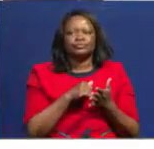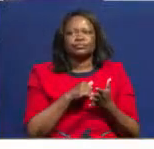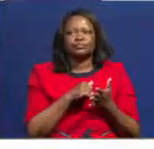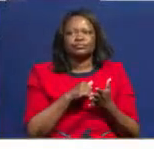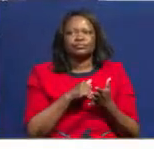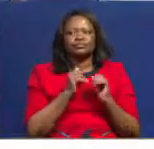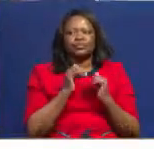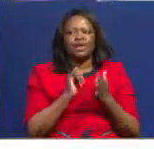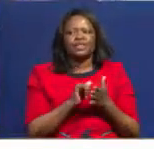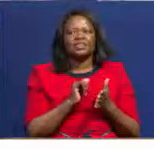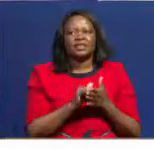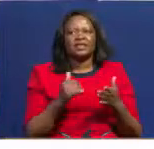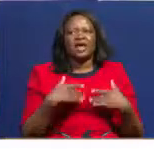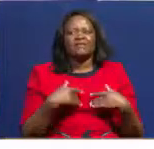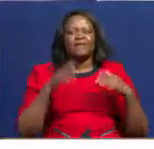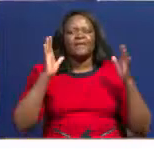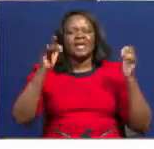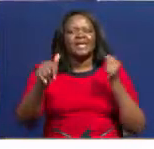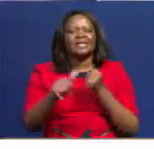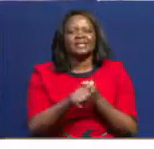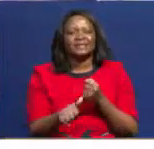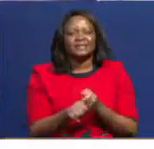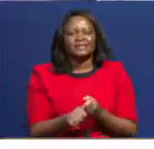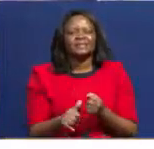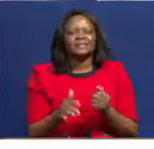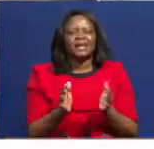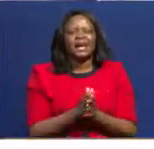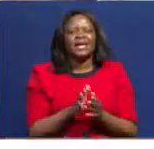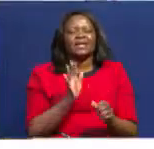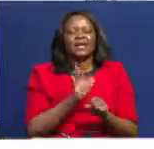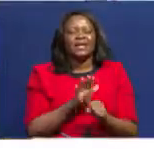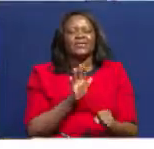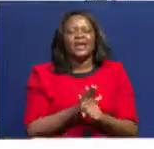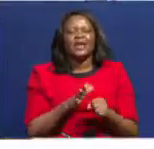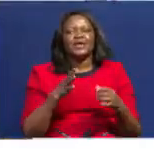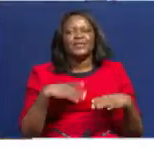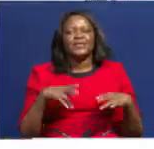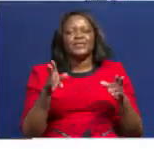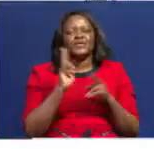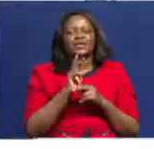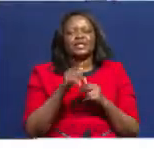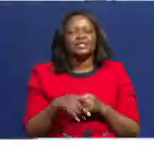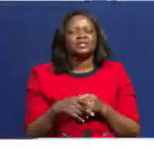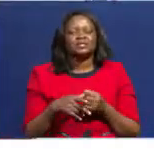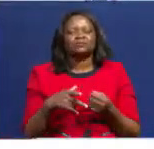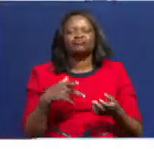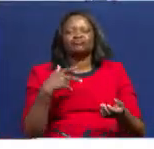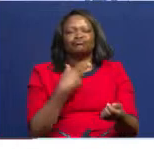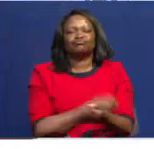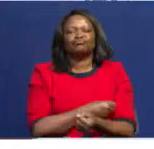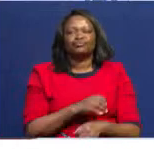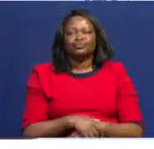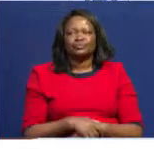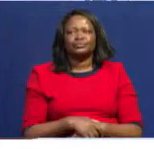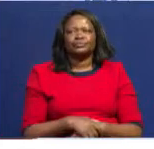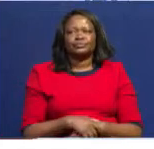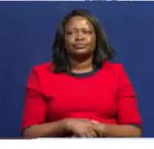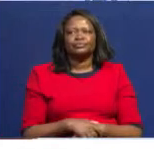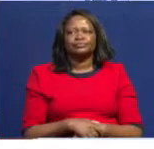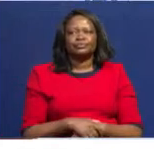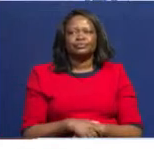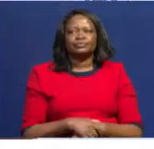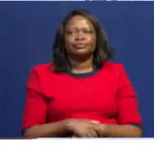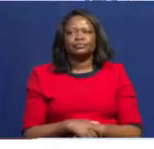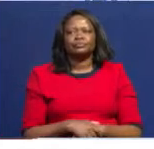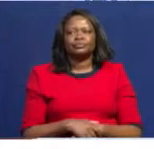mchezo unaokabiliwa na hatari kubwa sana na nyingi za matumizi ya dawa hizo haramu. In this